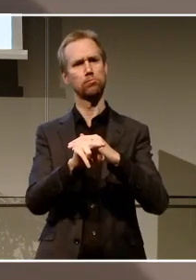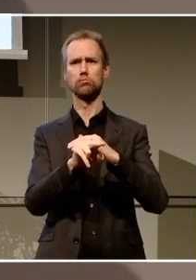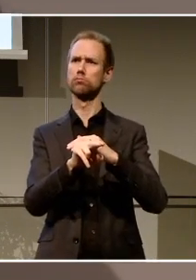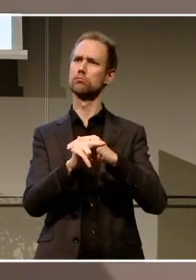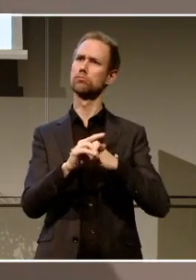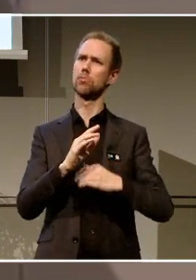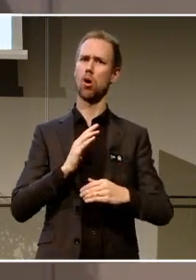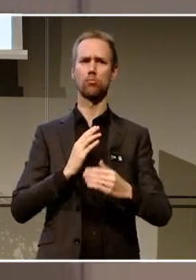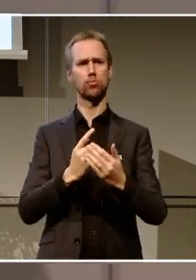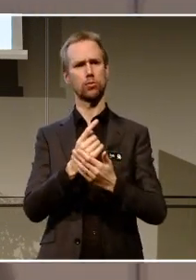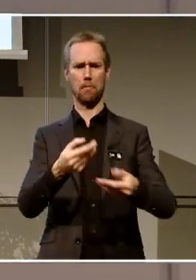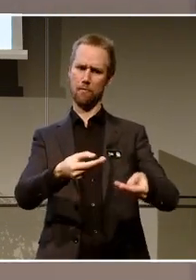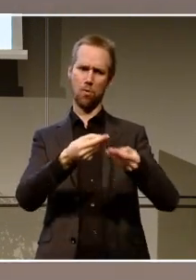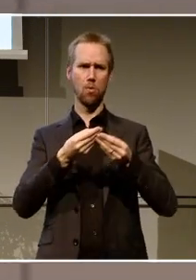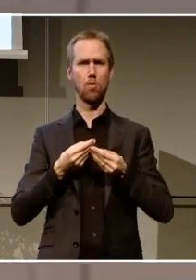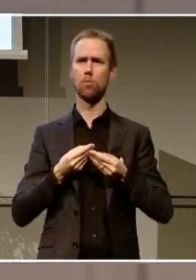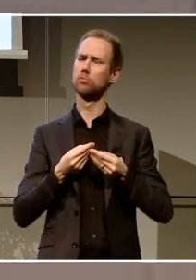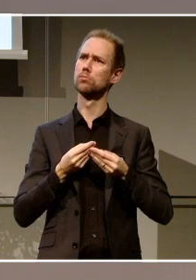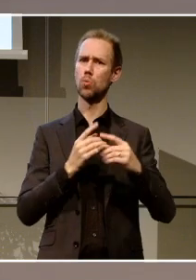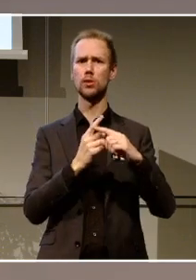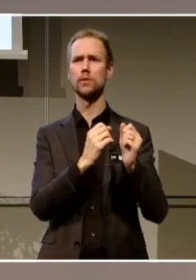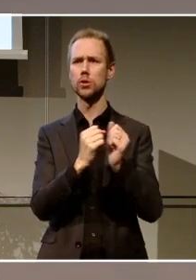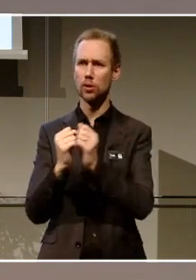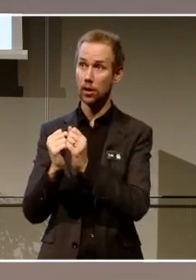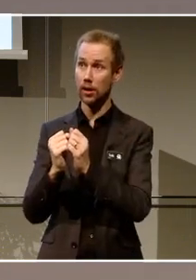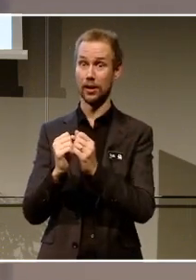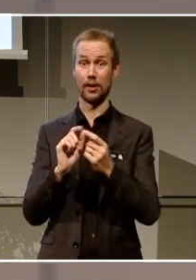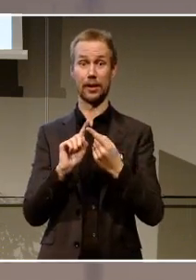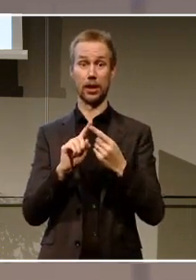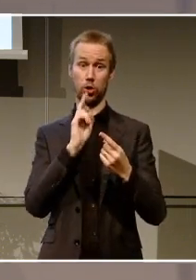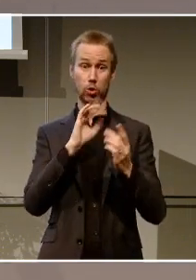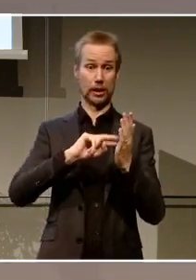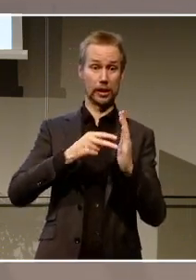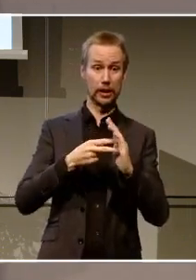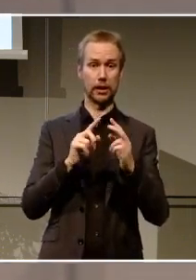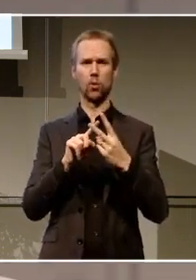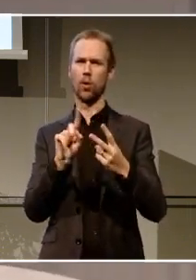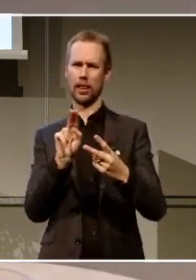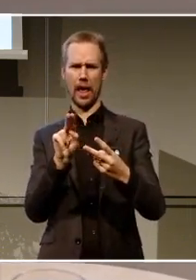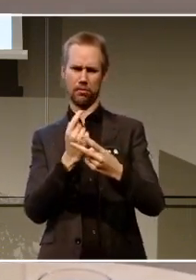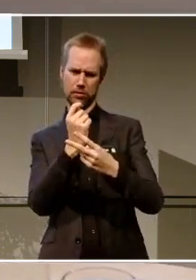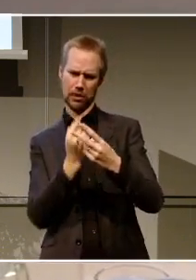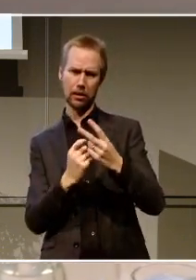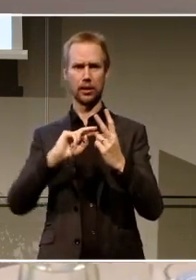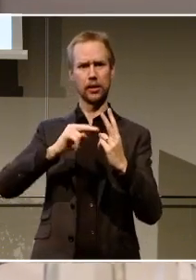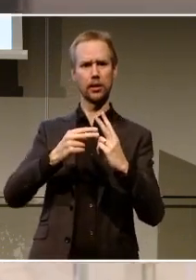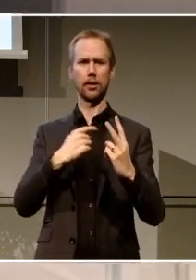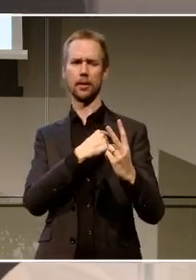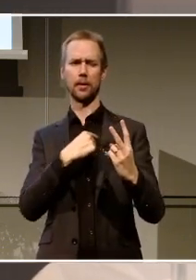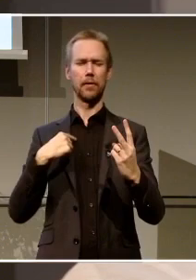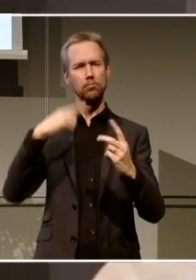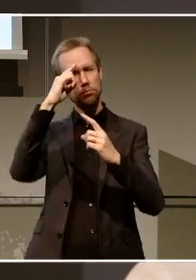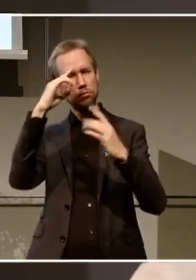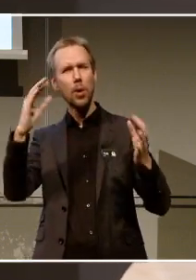Det här är ett sätt att förklara att i teknik och design av teknik så bygger vi in föreställningar av hur det ska